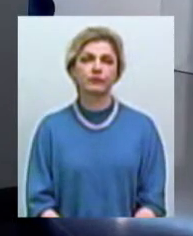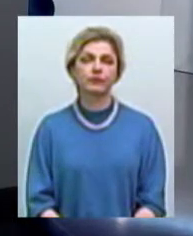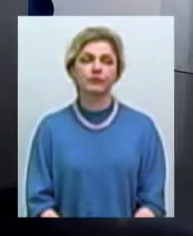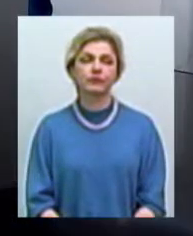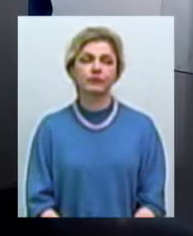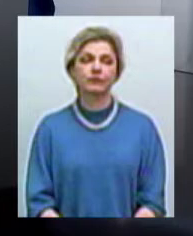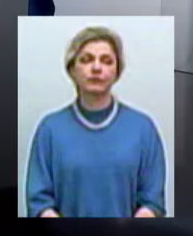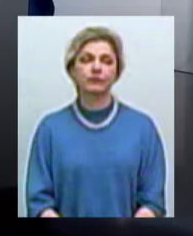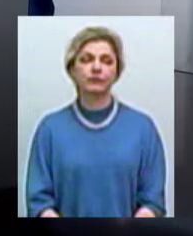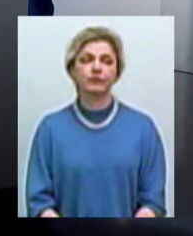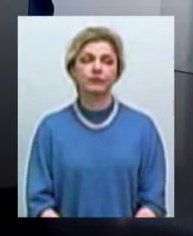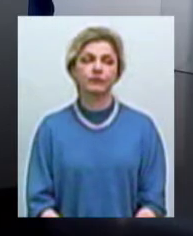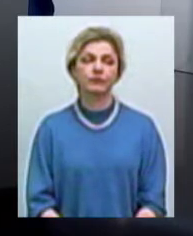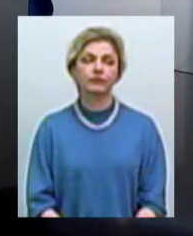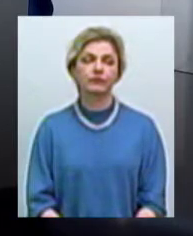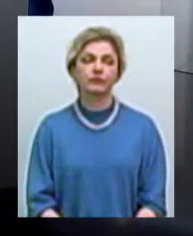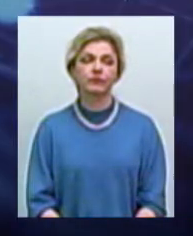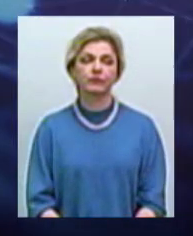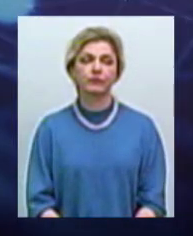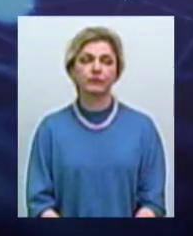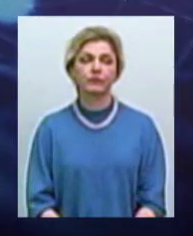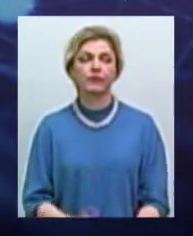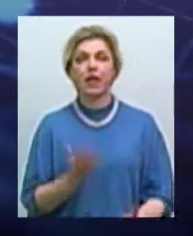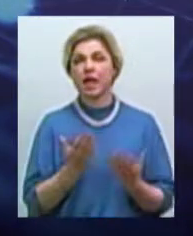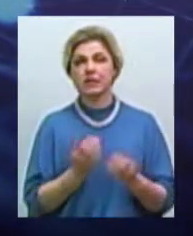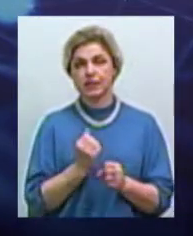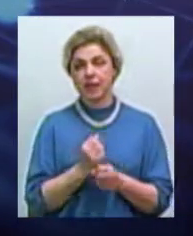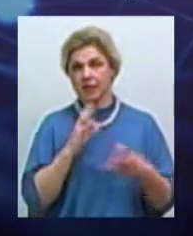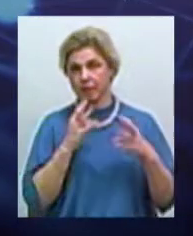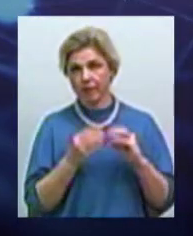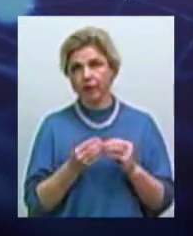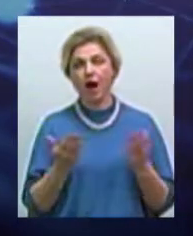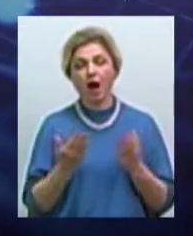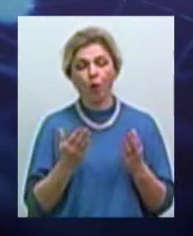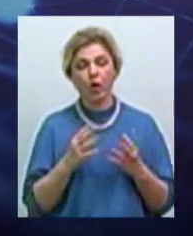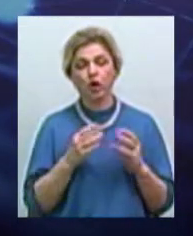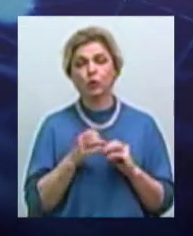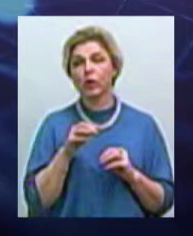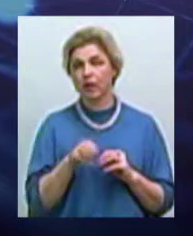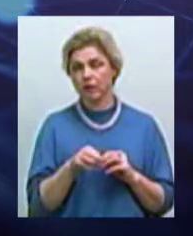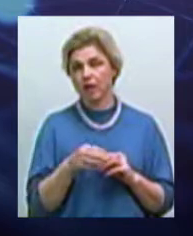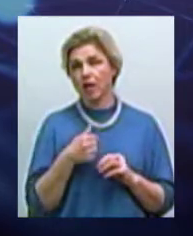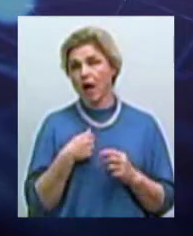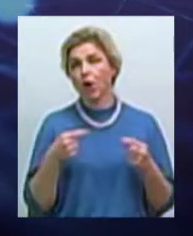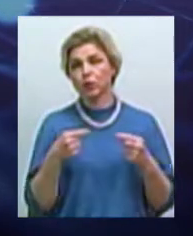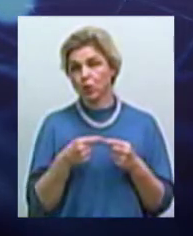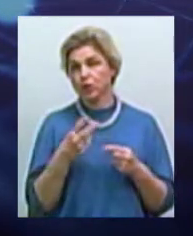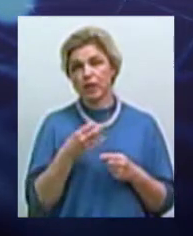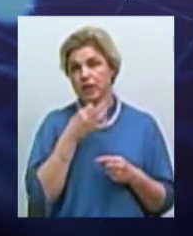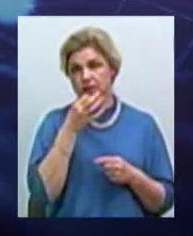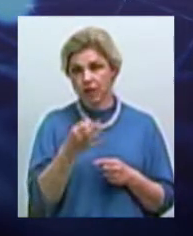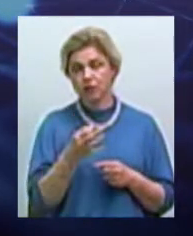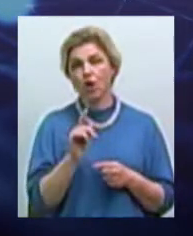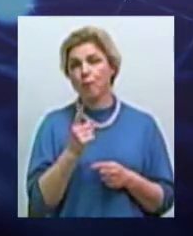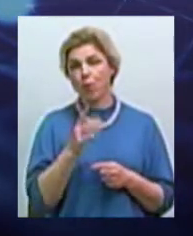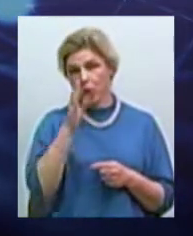Це тема дня. Ми працюємо в прямому ефірі. Оксана Анатолійович, і якщо підбити підсумок, які результати цього рейду? Ну, я вам точно ще не скажу, скільки, тому що матеріали хлопці